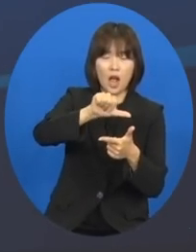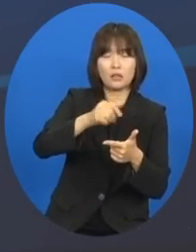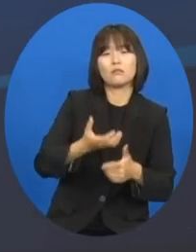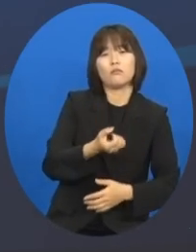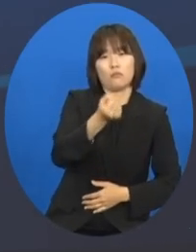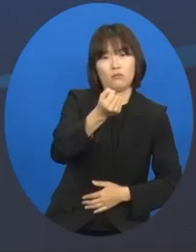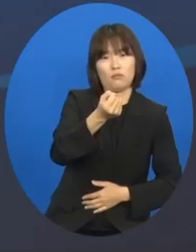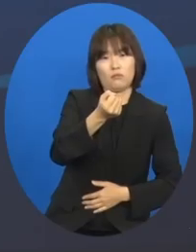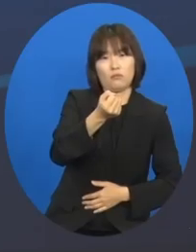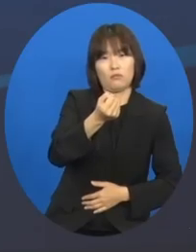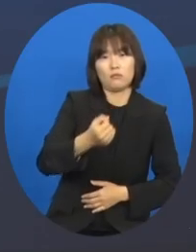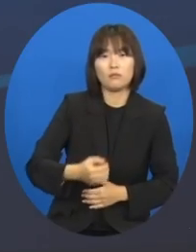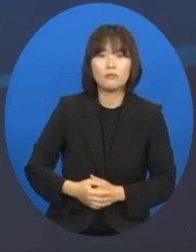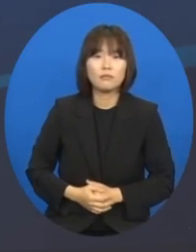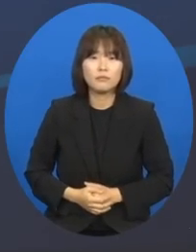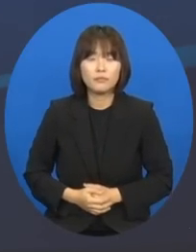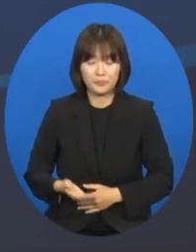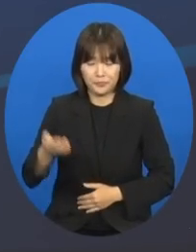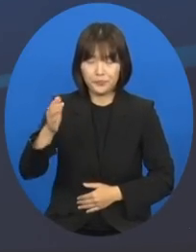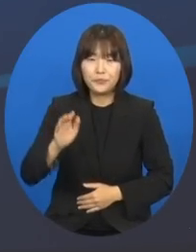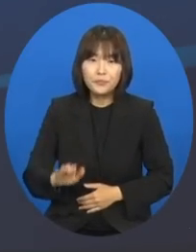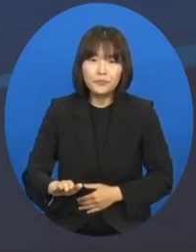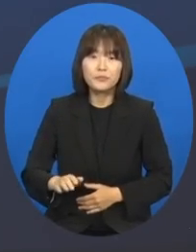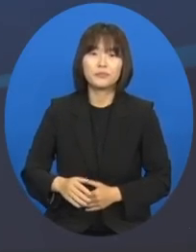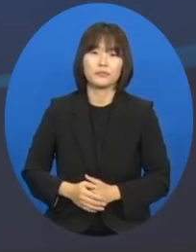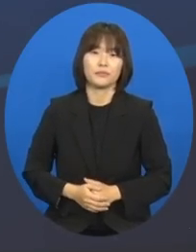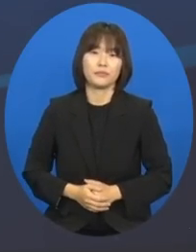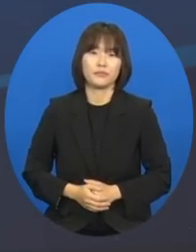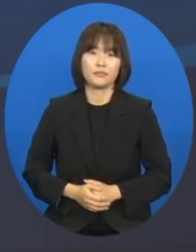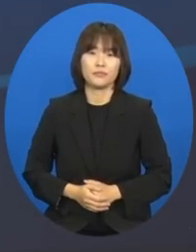자기소에요 그런데